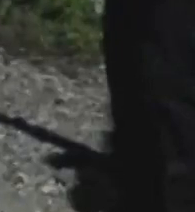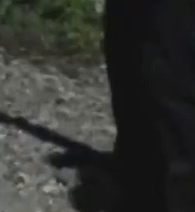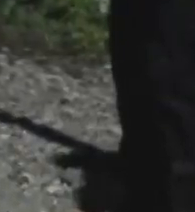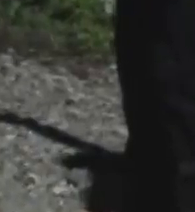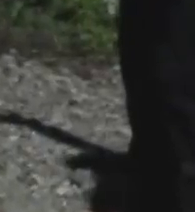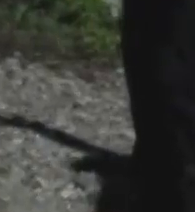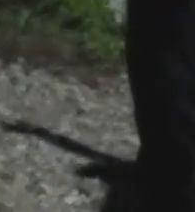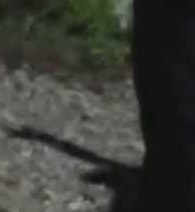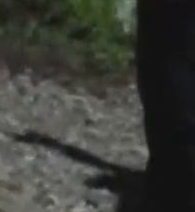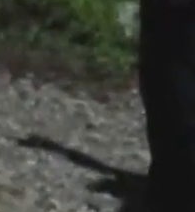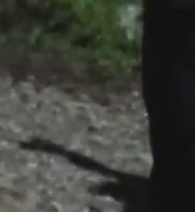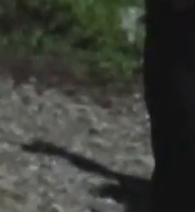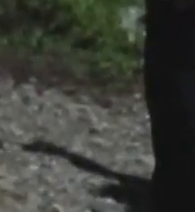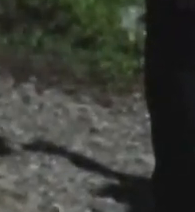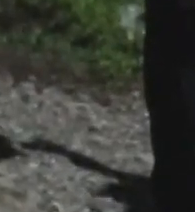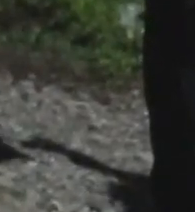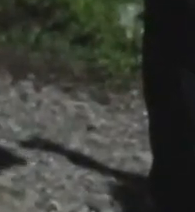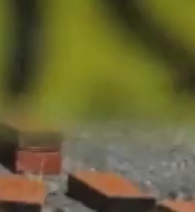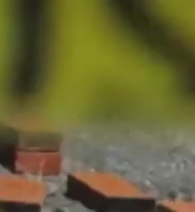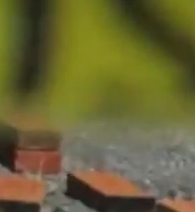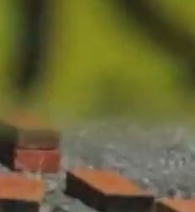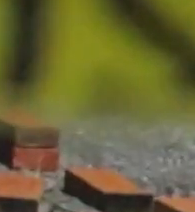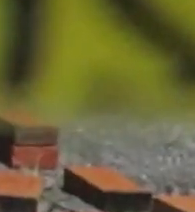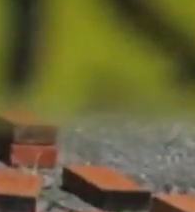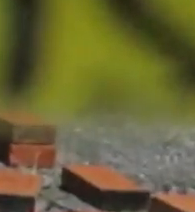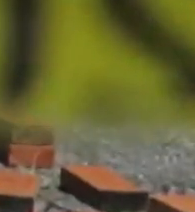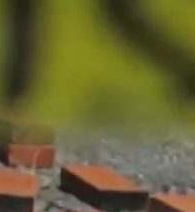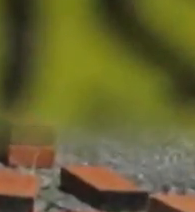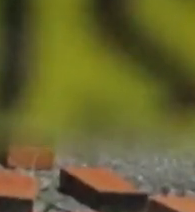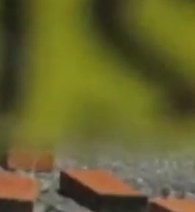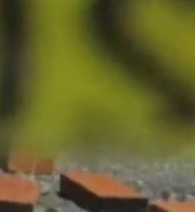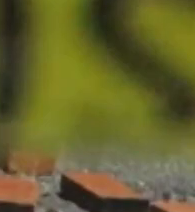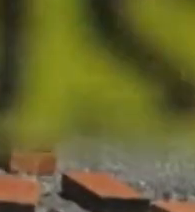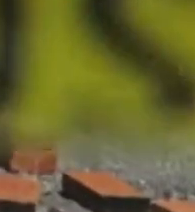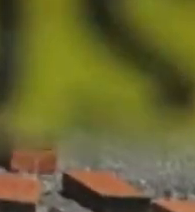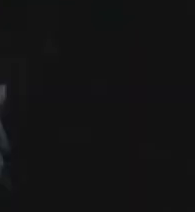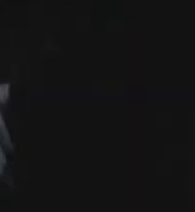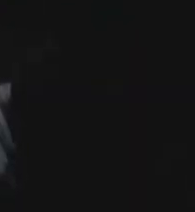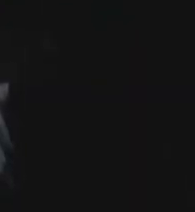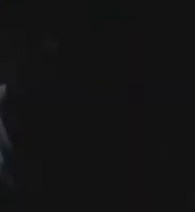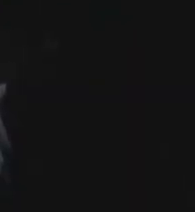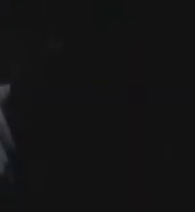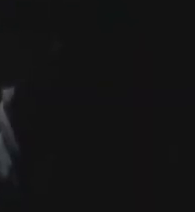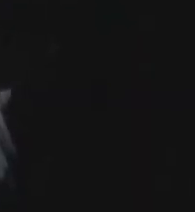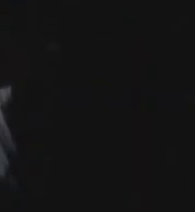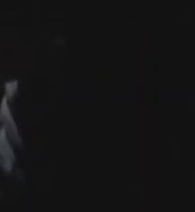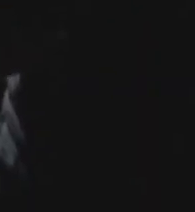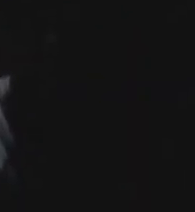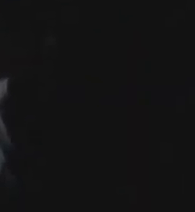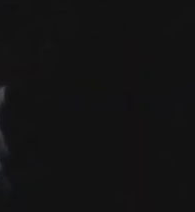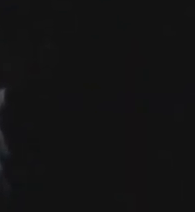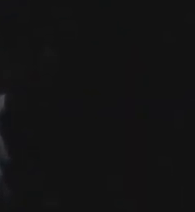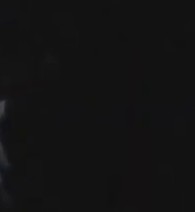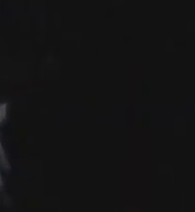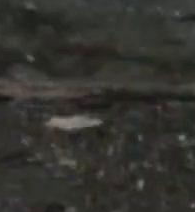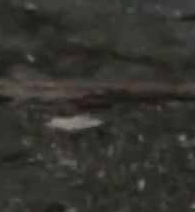fakta, kebakaran balai ternyata disengaja. Pelakunya seorang pria yang sengaja membakar balai pengajian karena merasa terganggu